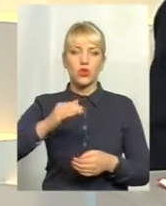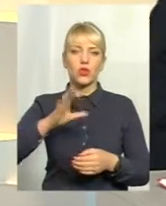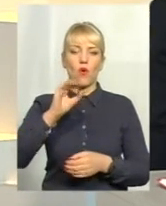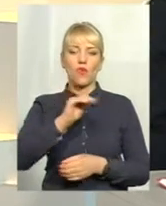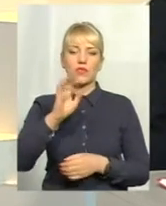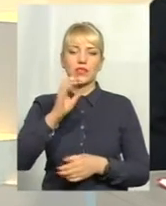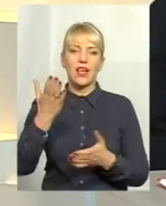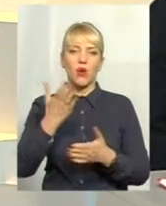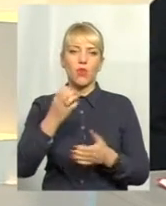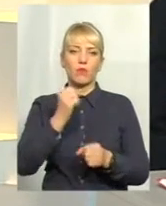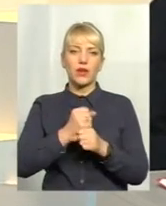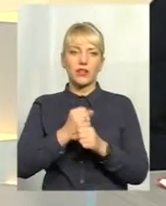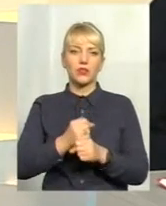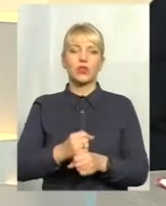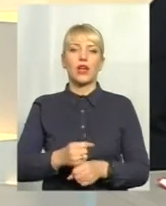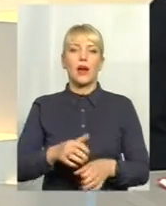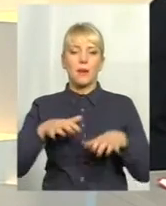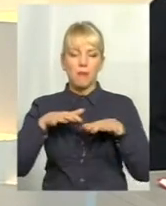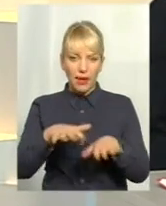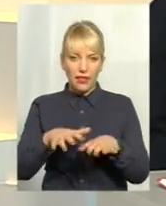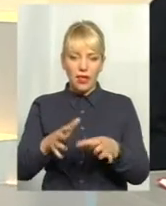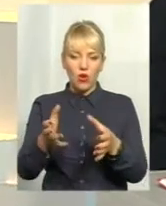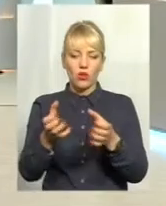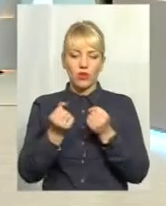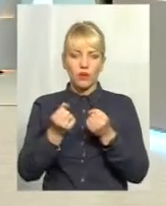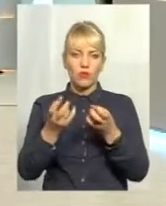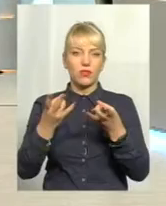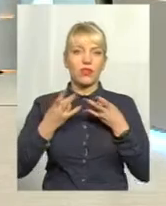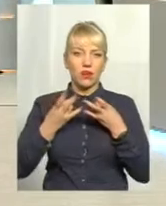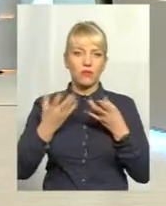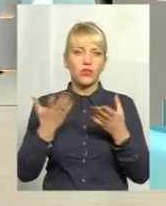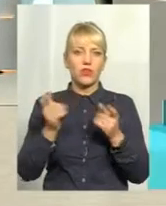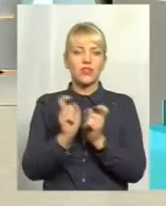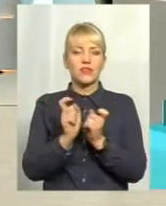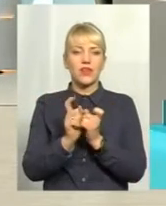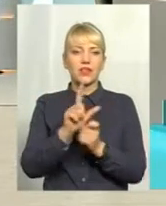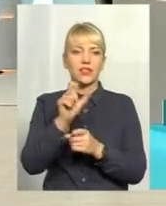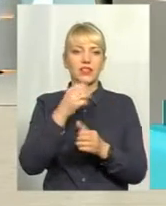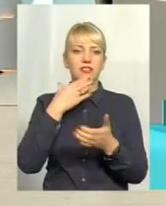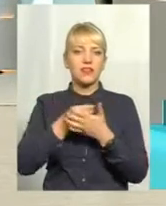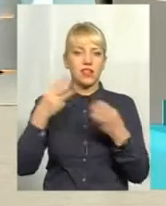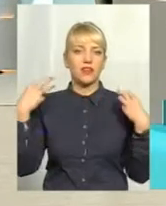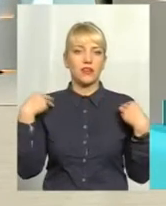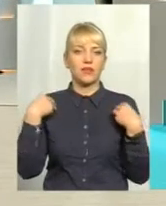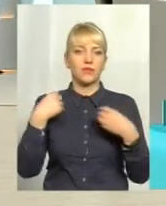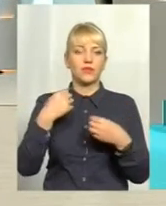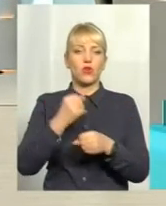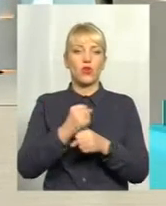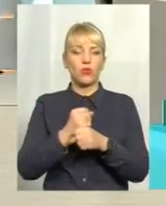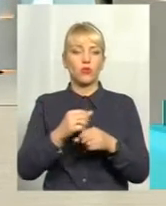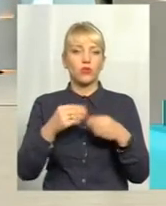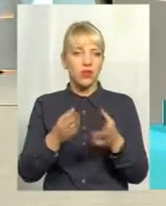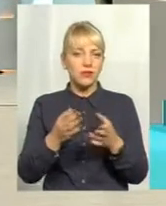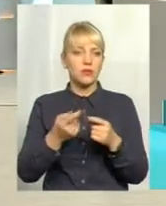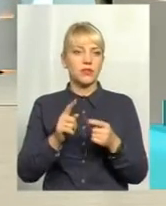працює, падає, отримує травму. І ну, якось сваритися з роботодавцем – це, можливо, ризик, ну, я не знаю, можливо,